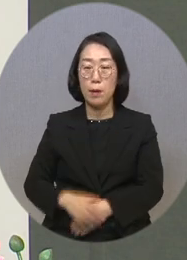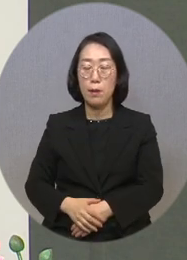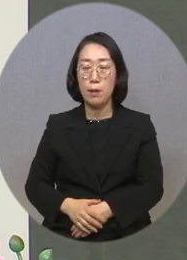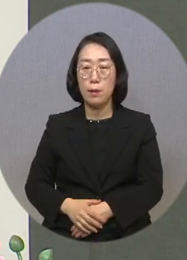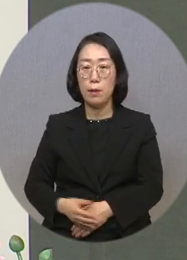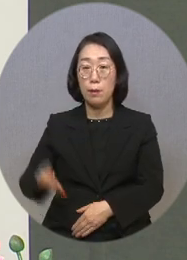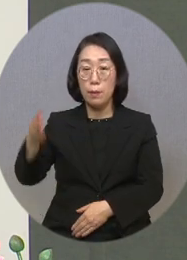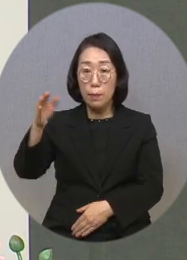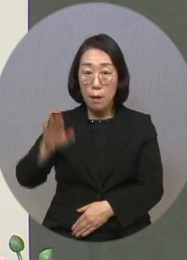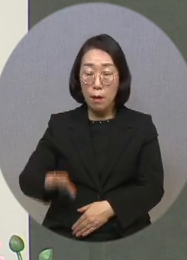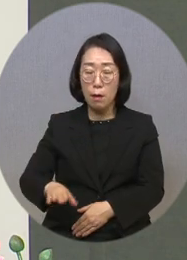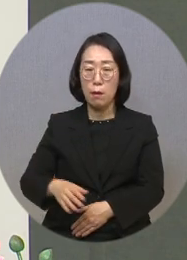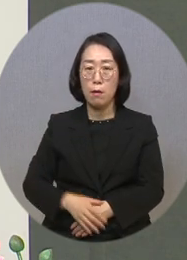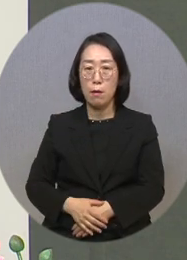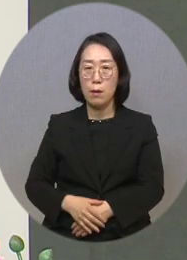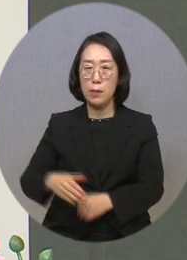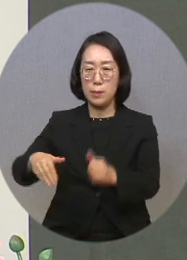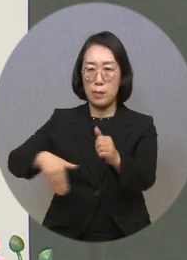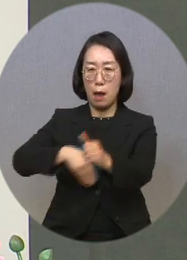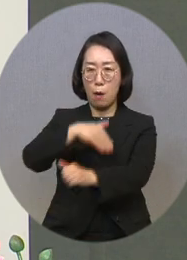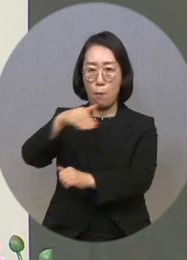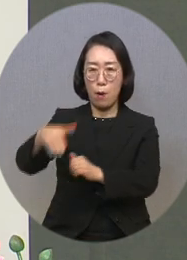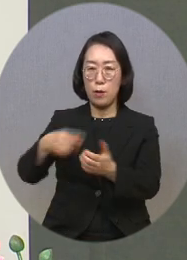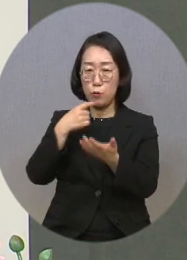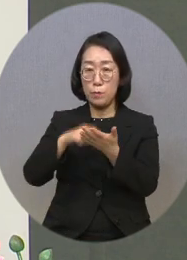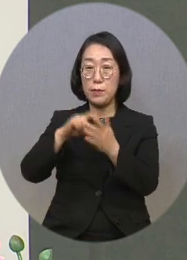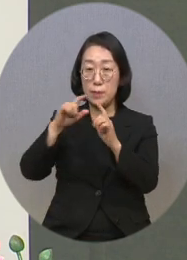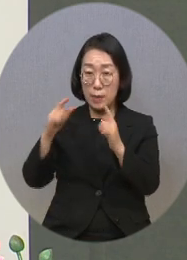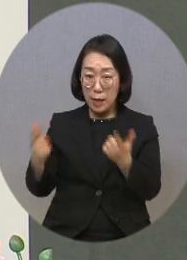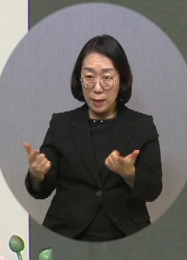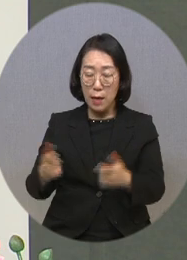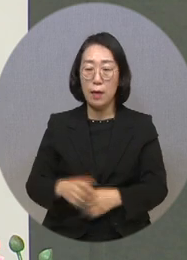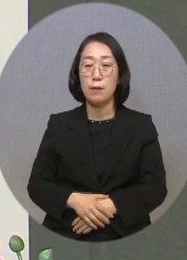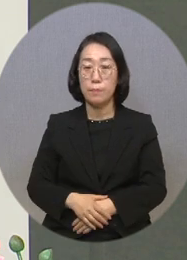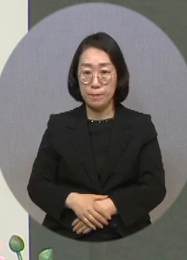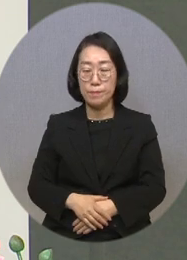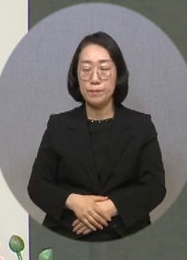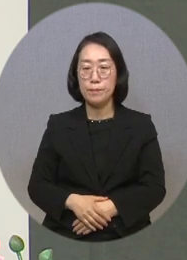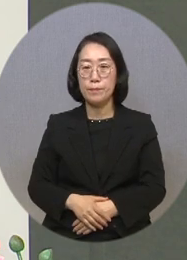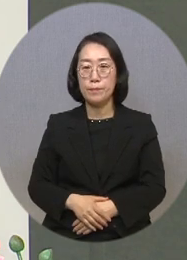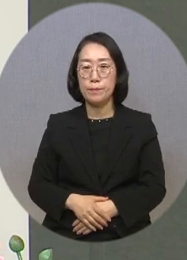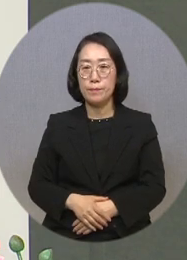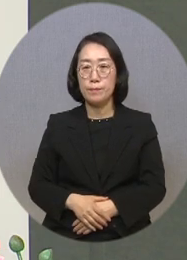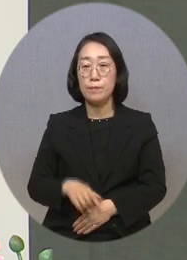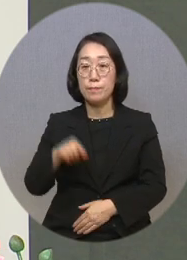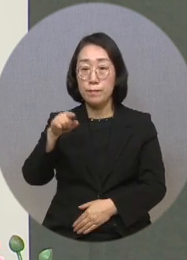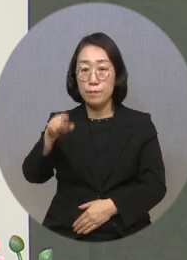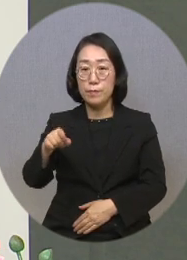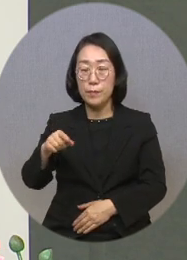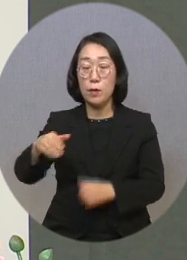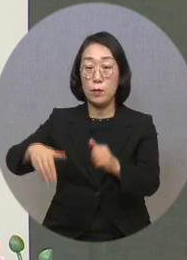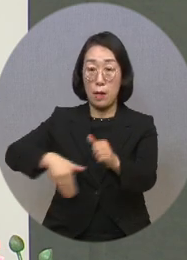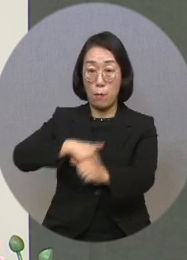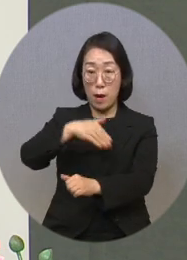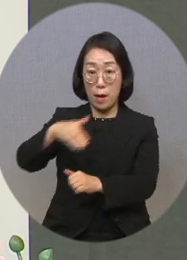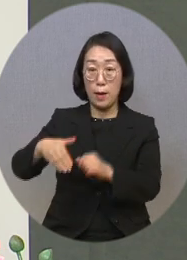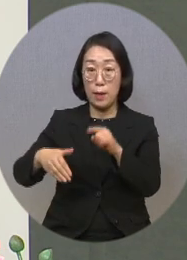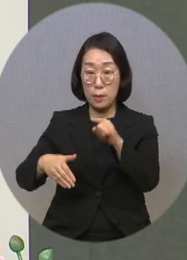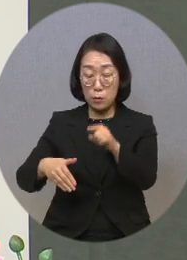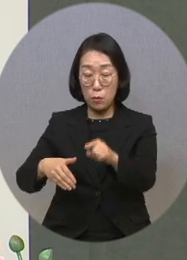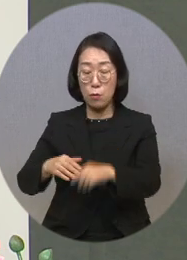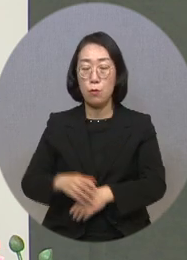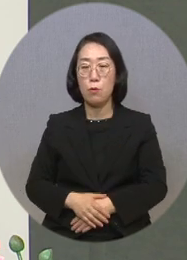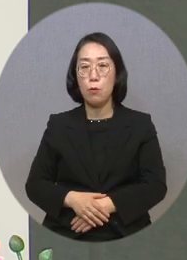상황의 변화가 예의치 못할 여러 가지 예측불허란 말이에요. 이제 이런 상황에